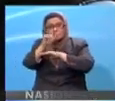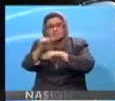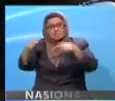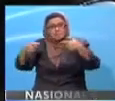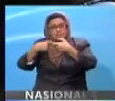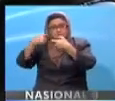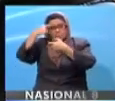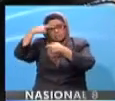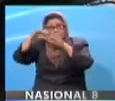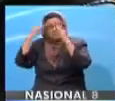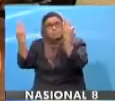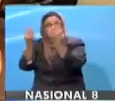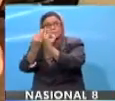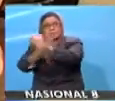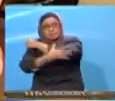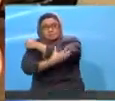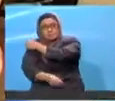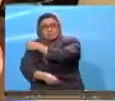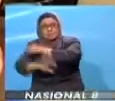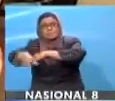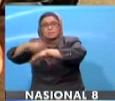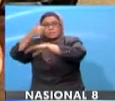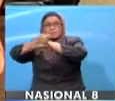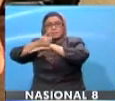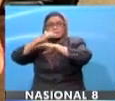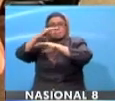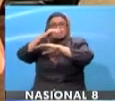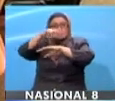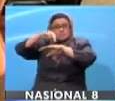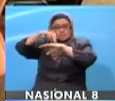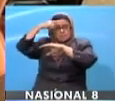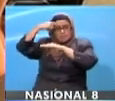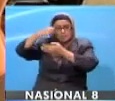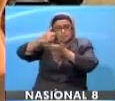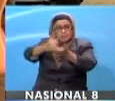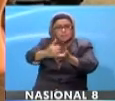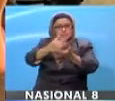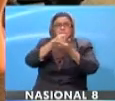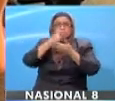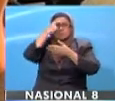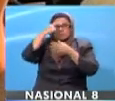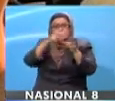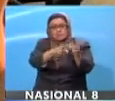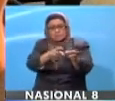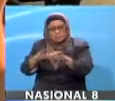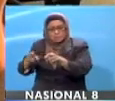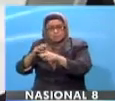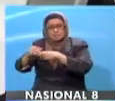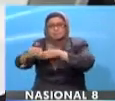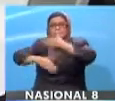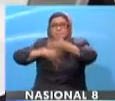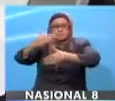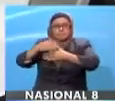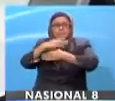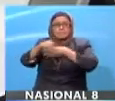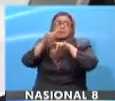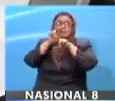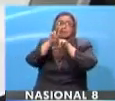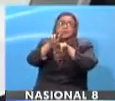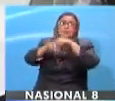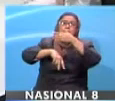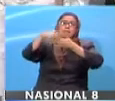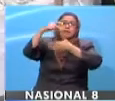keluarga miskin yang diwujudkan di peringkat nasional bagi membantu merancang, melaksanakan dan memantau program